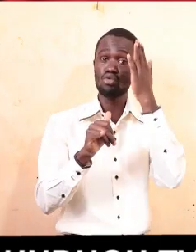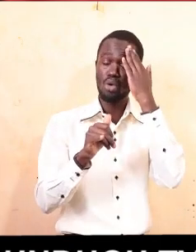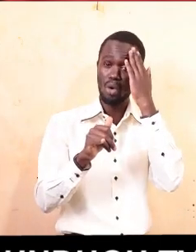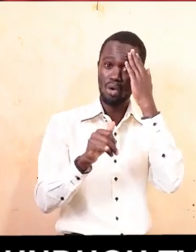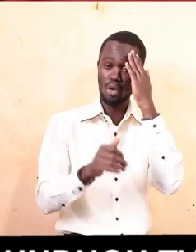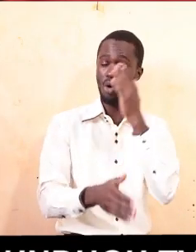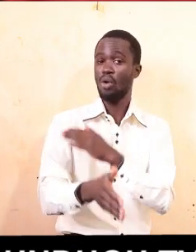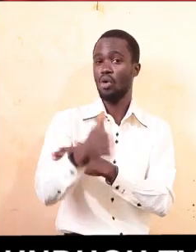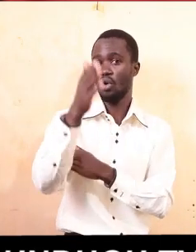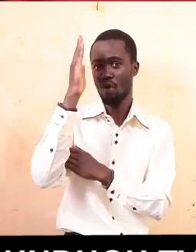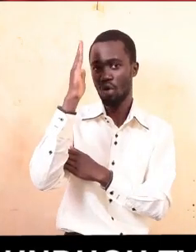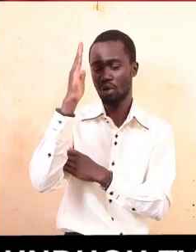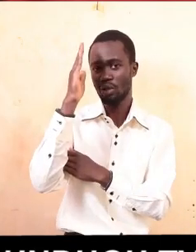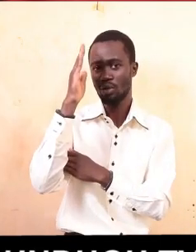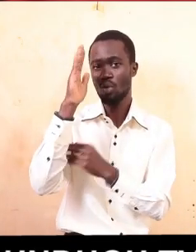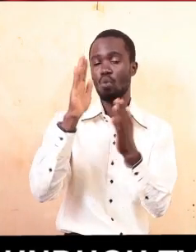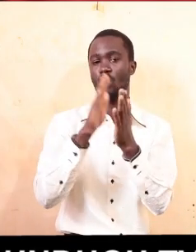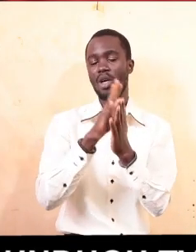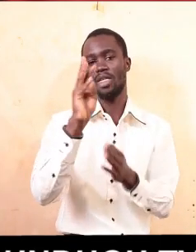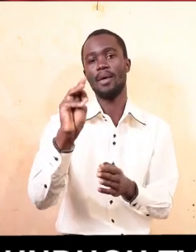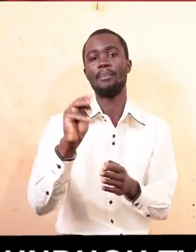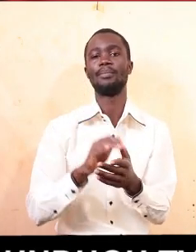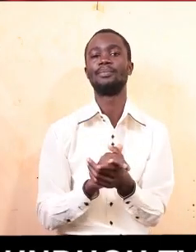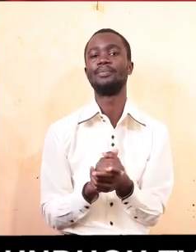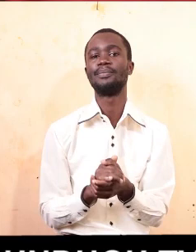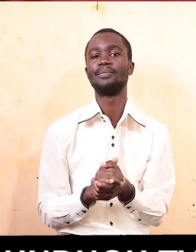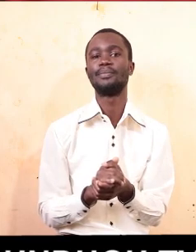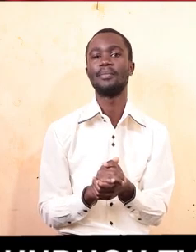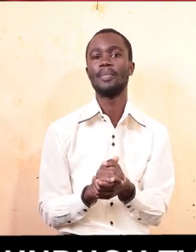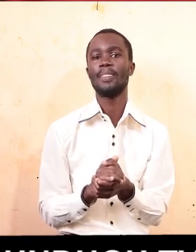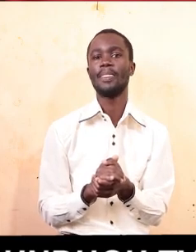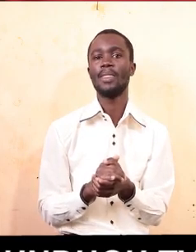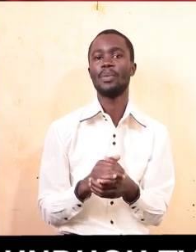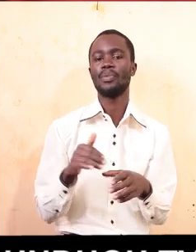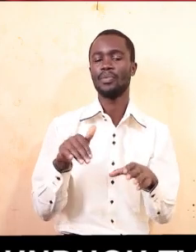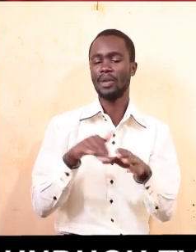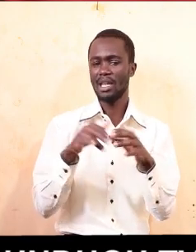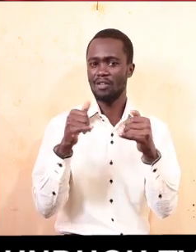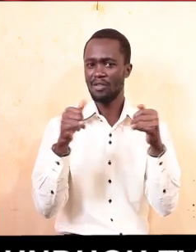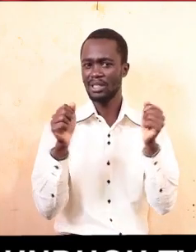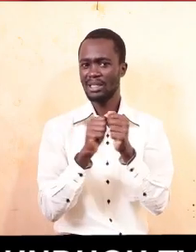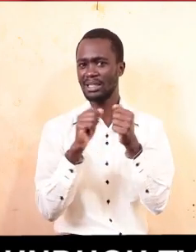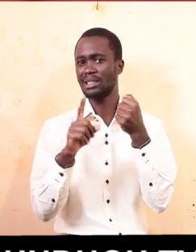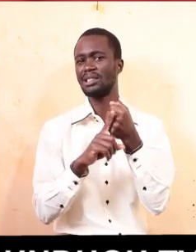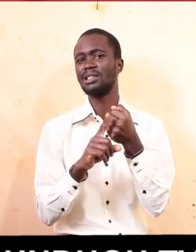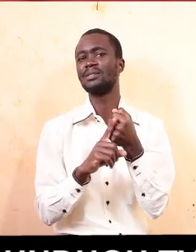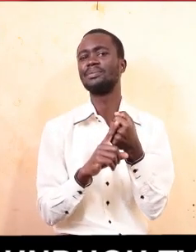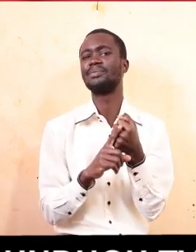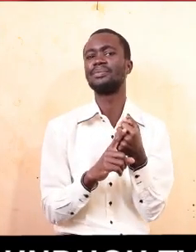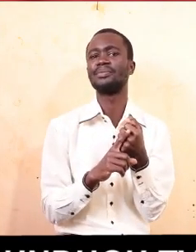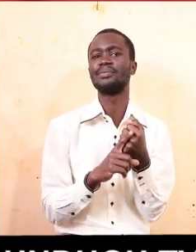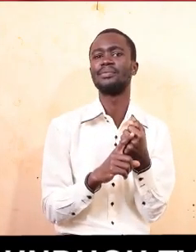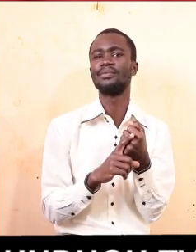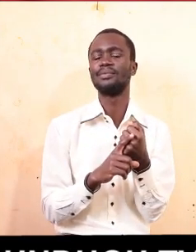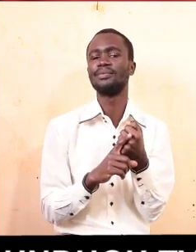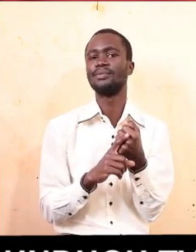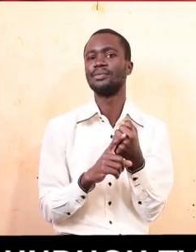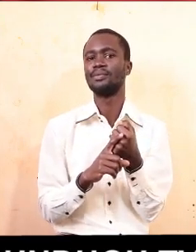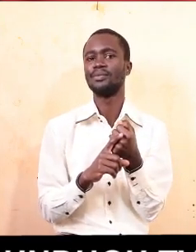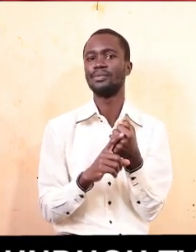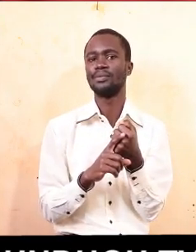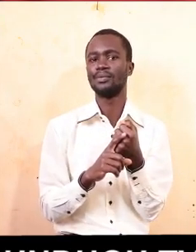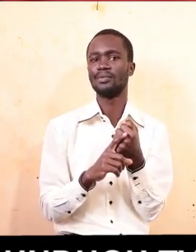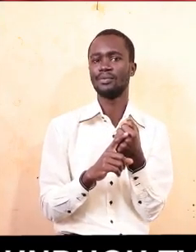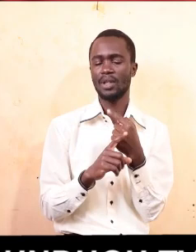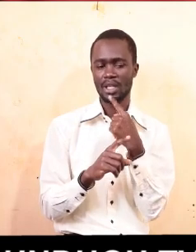Mungu yu upande wao. Katika mstari wa 16, Biblia hii